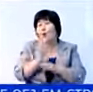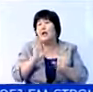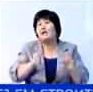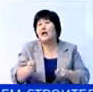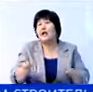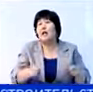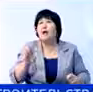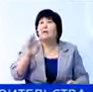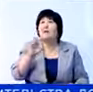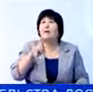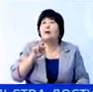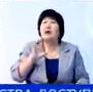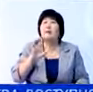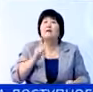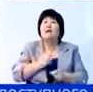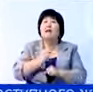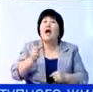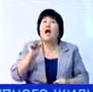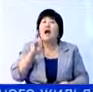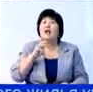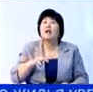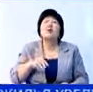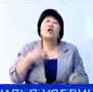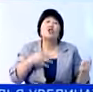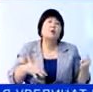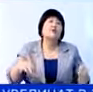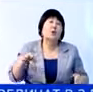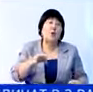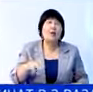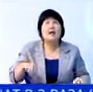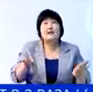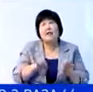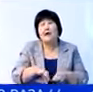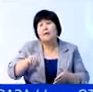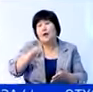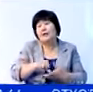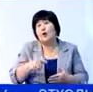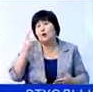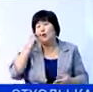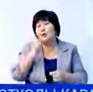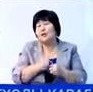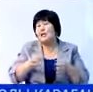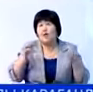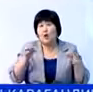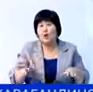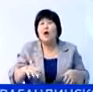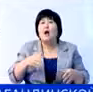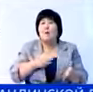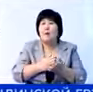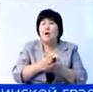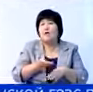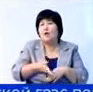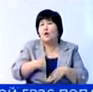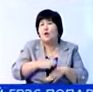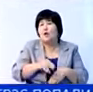президента Бердыбек Сапарбаев назначен акимом Жамбылской области. Такая ставка, думается, нам сделана не случайно. Политического